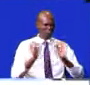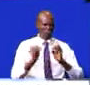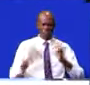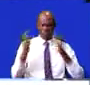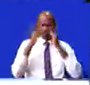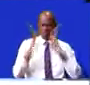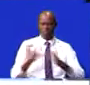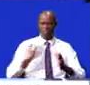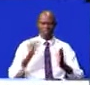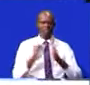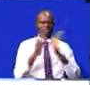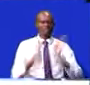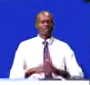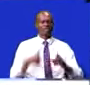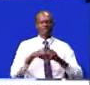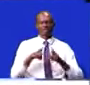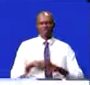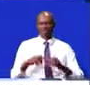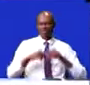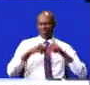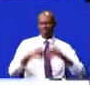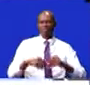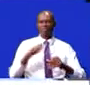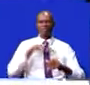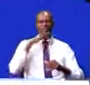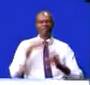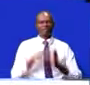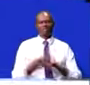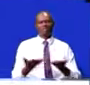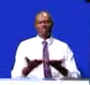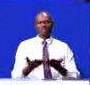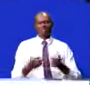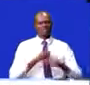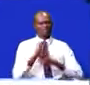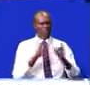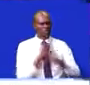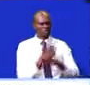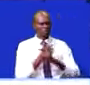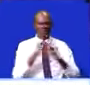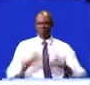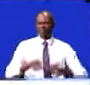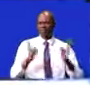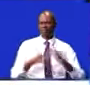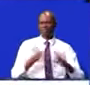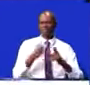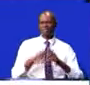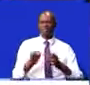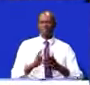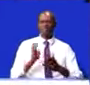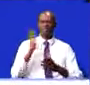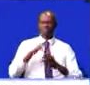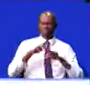tunaona wenzetu wanaendelea kukufa, kwa njia tofauti tofauti, alafu sisi tunakaa.